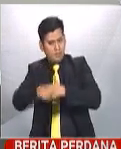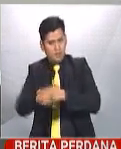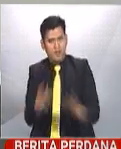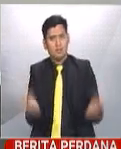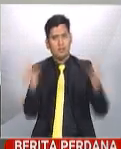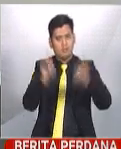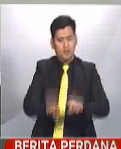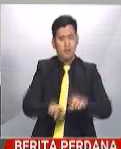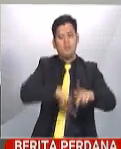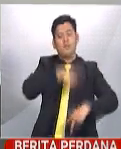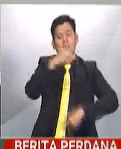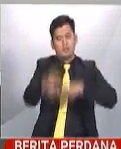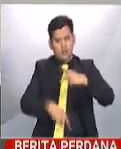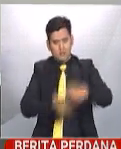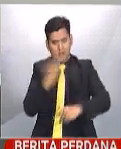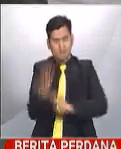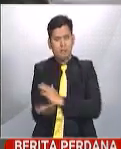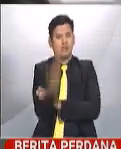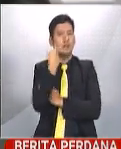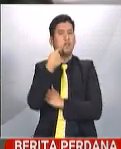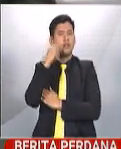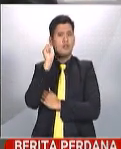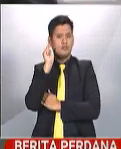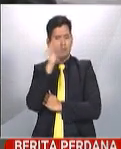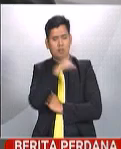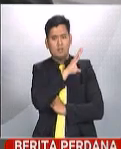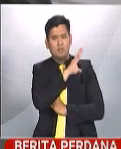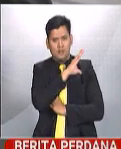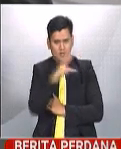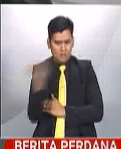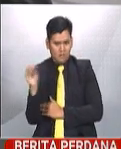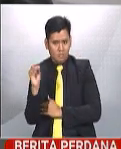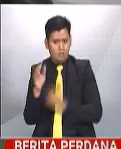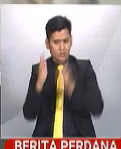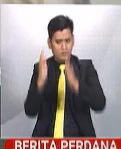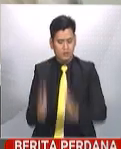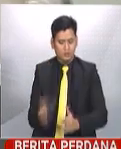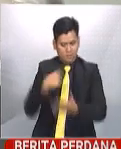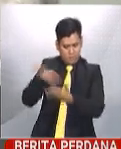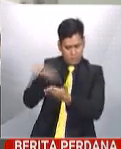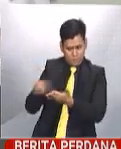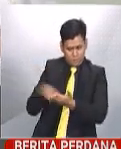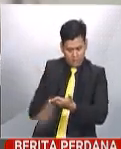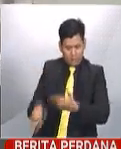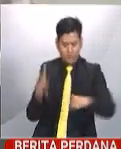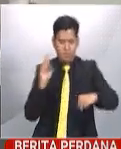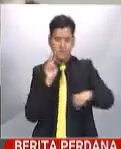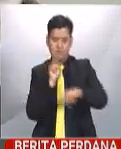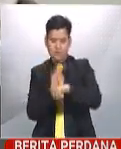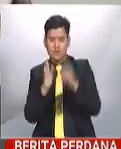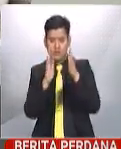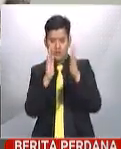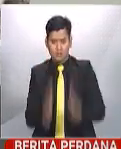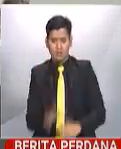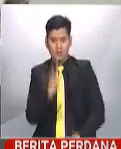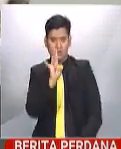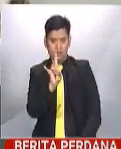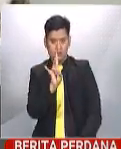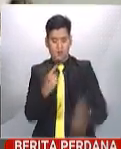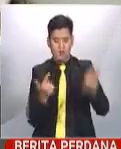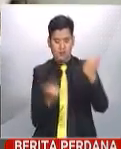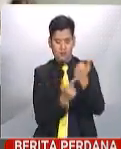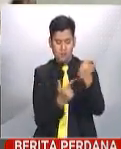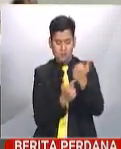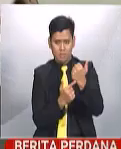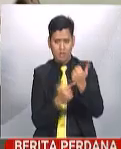Pada prosiding sebelah pagi tadi, pihak pembelaan melakukan pemeriksaan balas terhadap saksi ketujuh pendakwaan, iaitu Timbalan